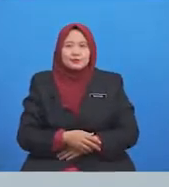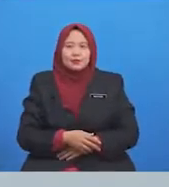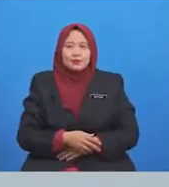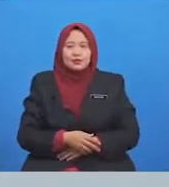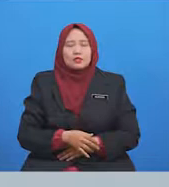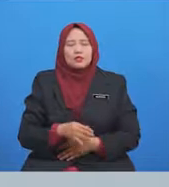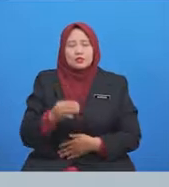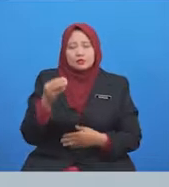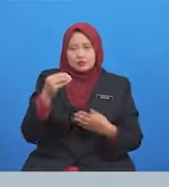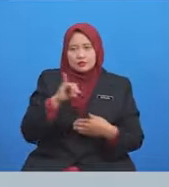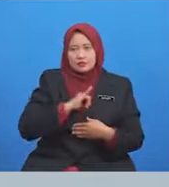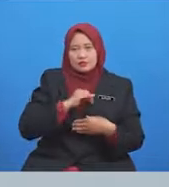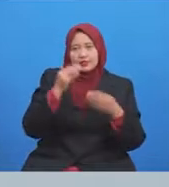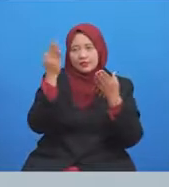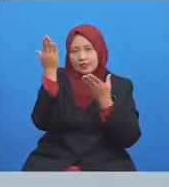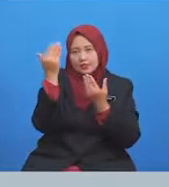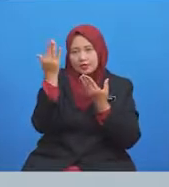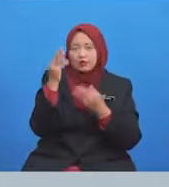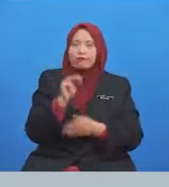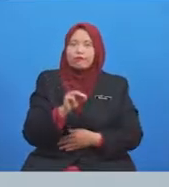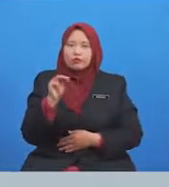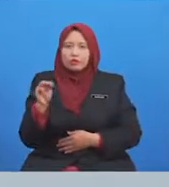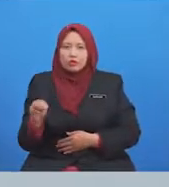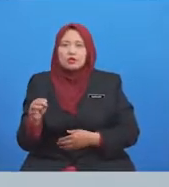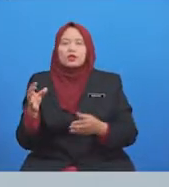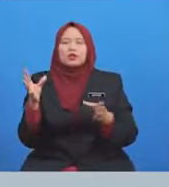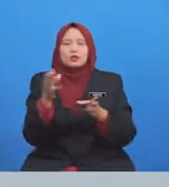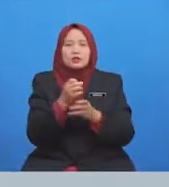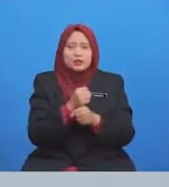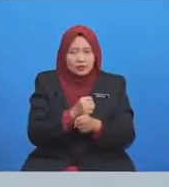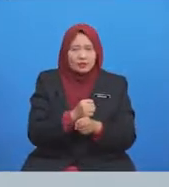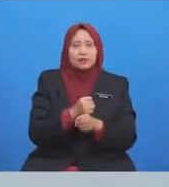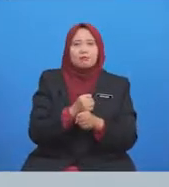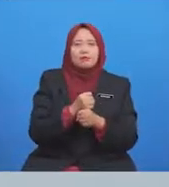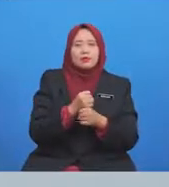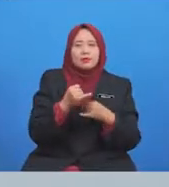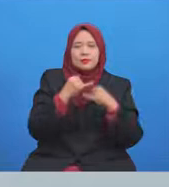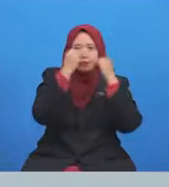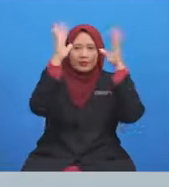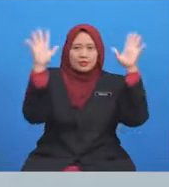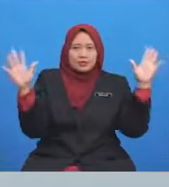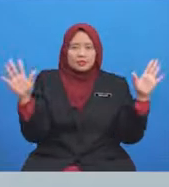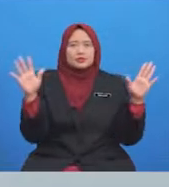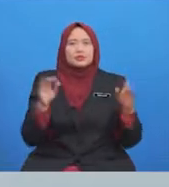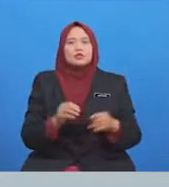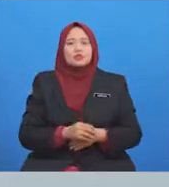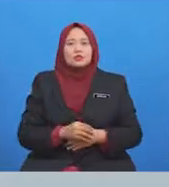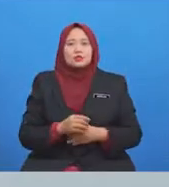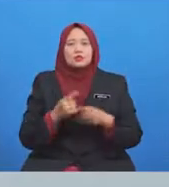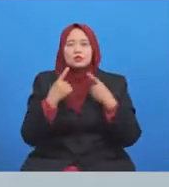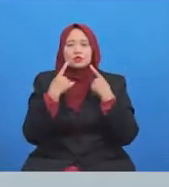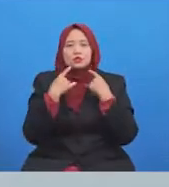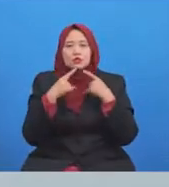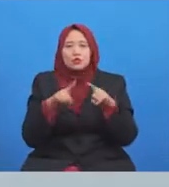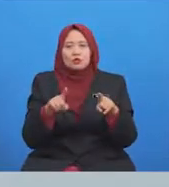Cikgu harap murid-murid juga dapat menjelaskan alasan setiap jawapan yang anda